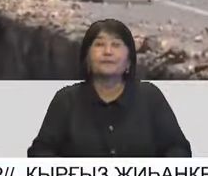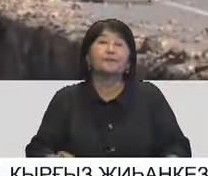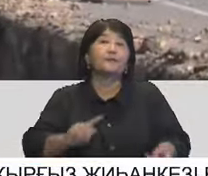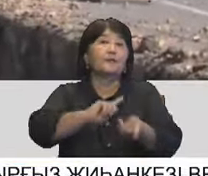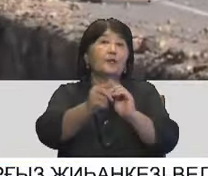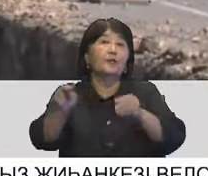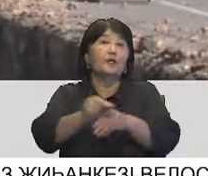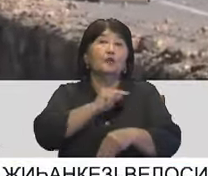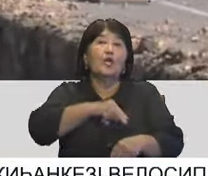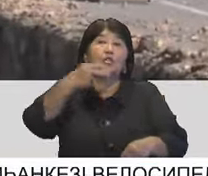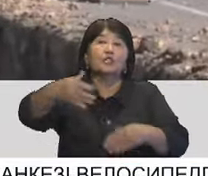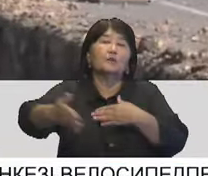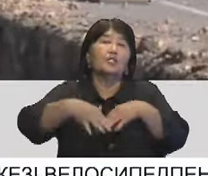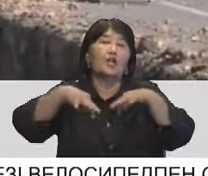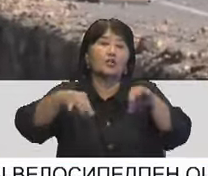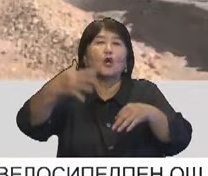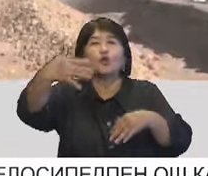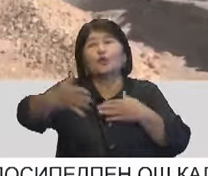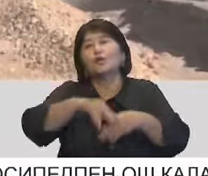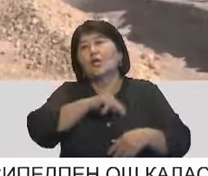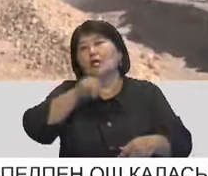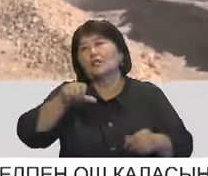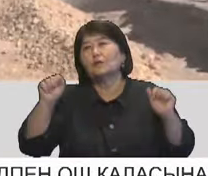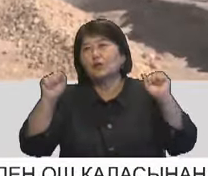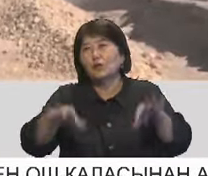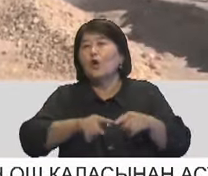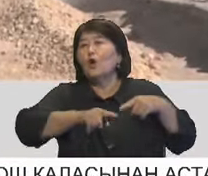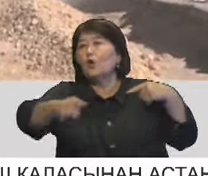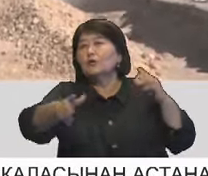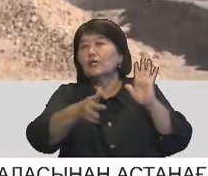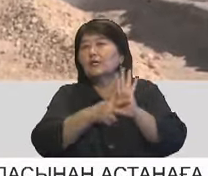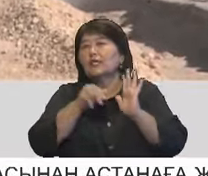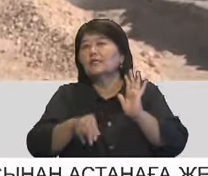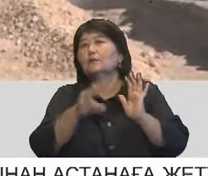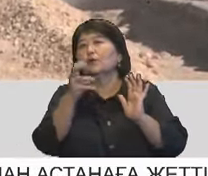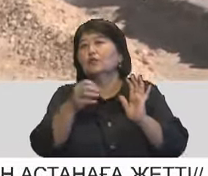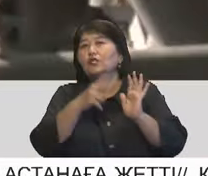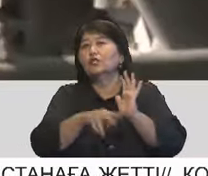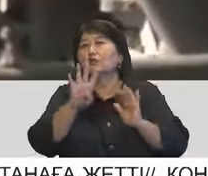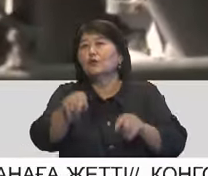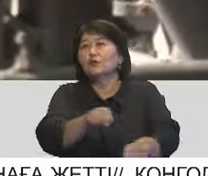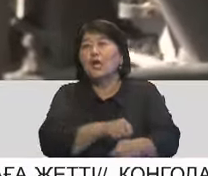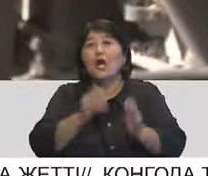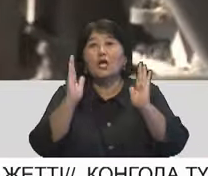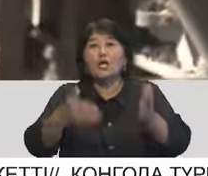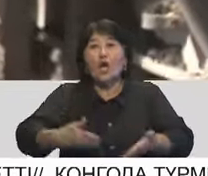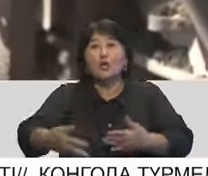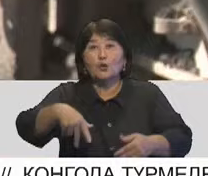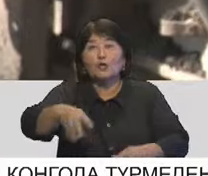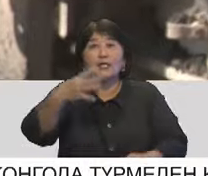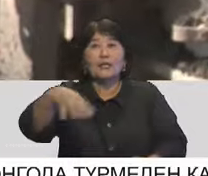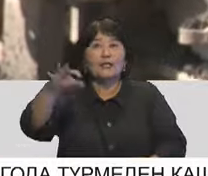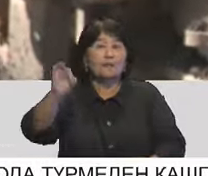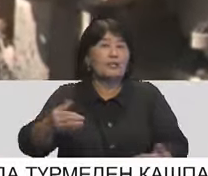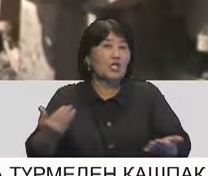Реконструкция жұмыстарына 20 шақты техника, 50-ге жуық қызметкер жұмылдырылған. Ұзындығы 8384 метрді құрайтын тротуардың бүгінде 40%-на